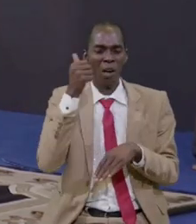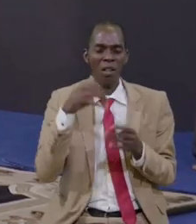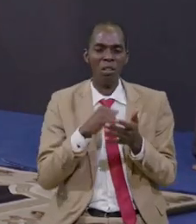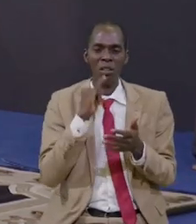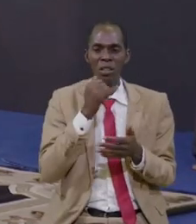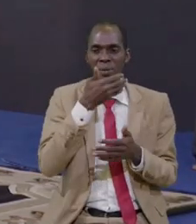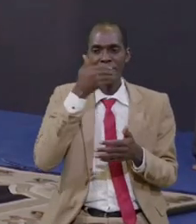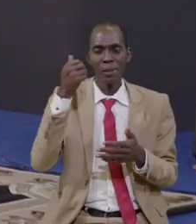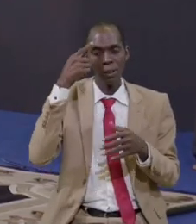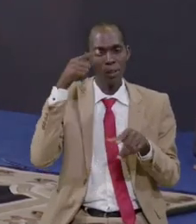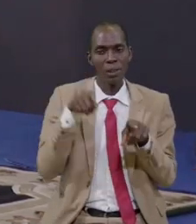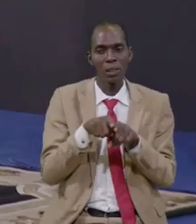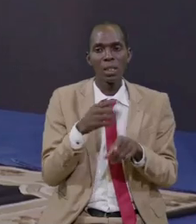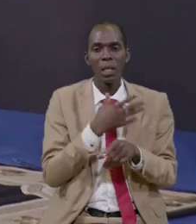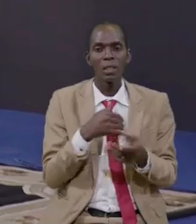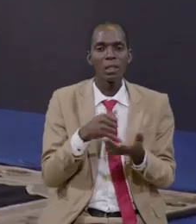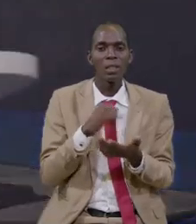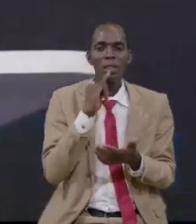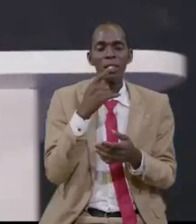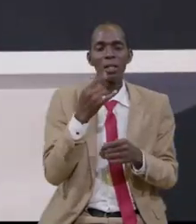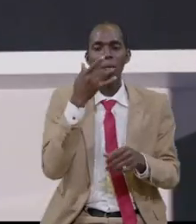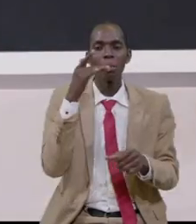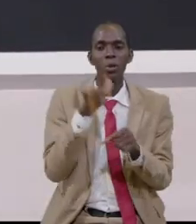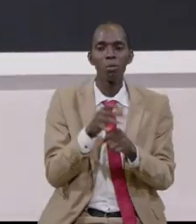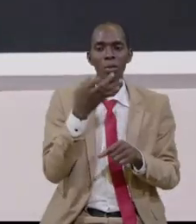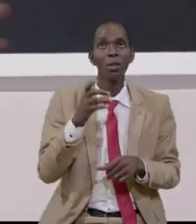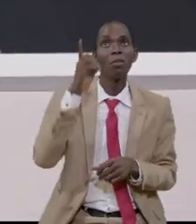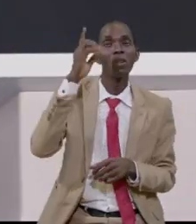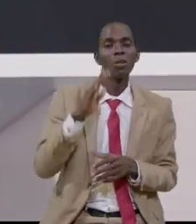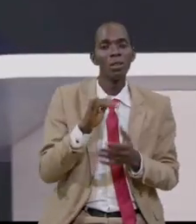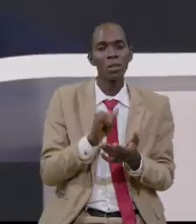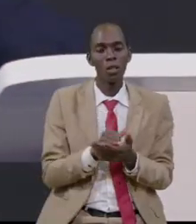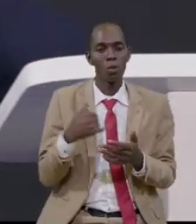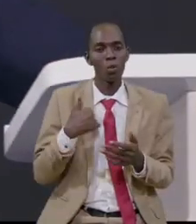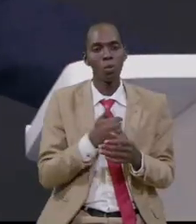Et c'est une excellence, la promesse de Dieu.